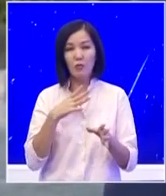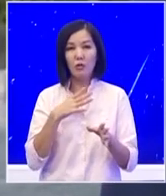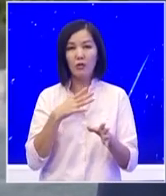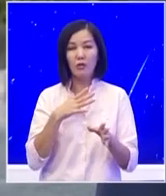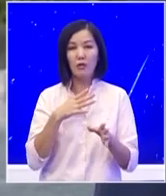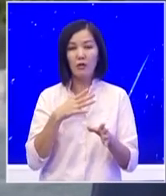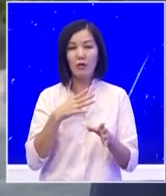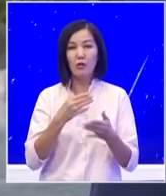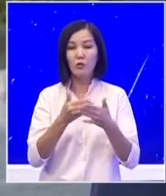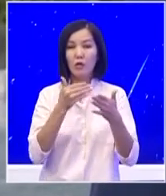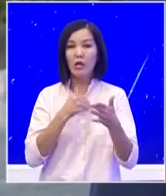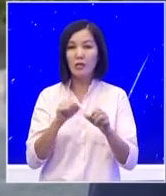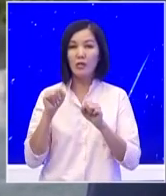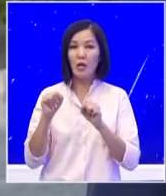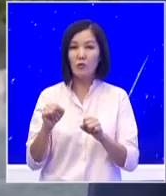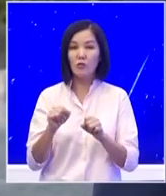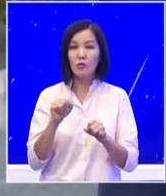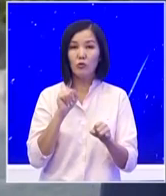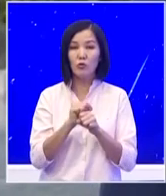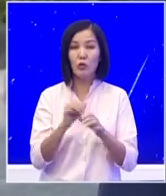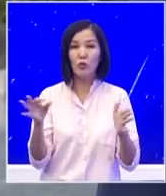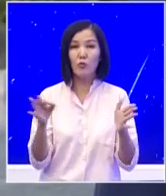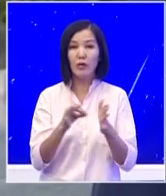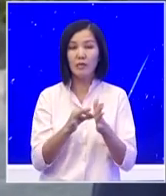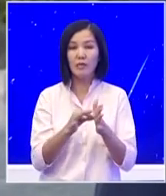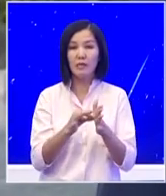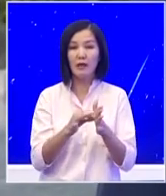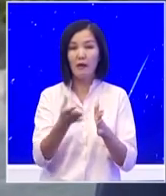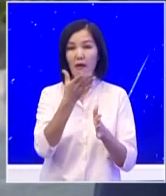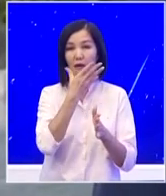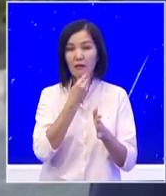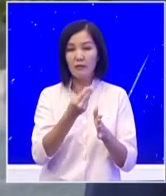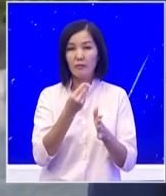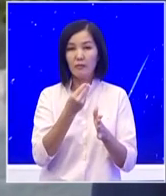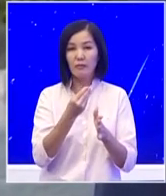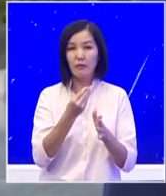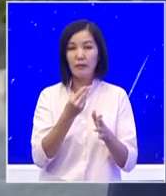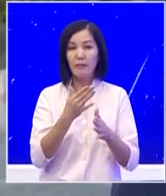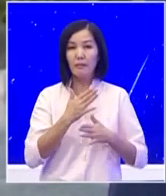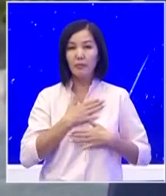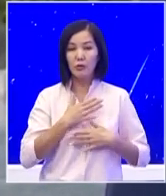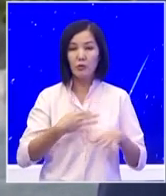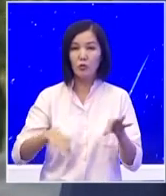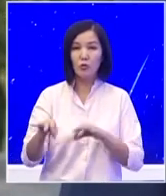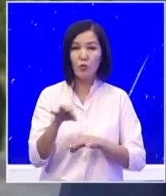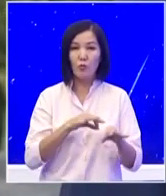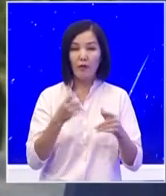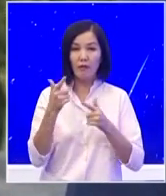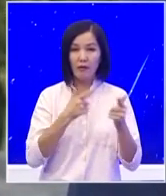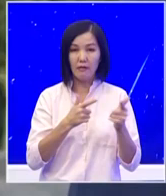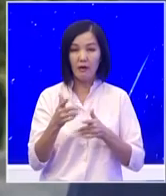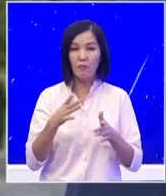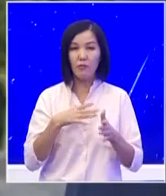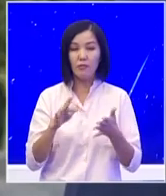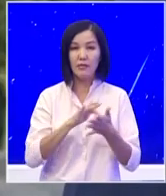соны алдын алу үшін, соны тоқтату мақсатында, көркейту мақсатында біз осындай жоба жасаған болатынбыз. Жастардың,